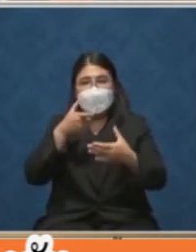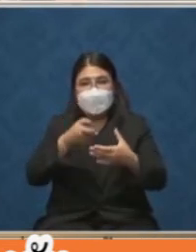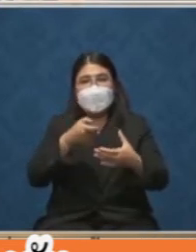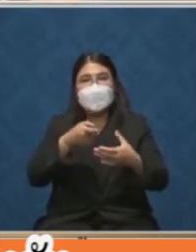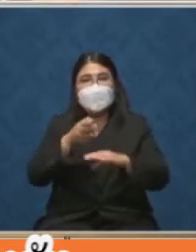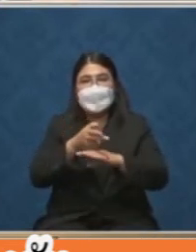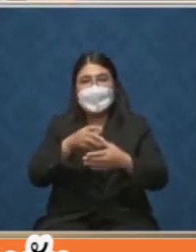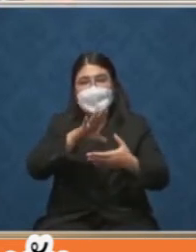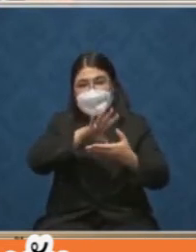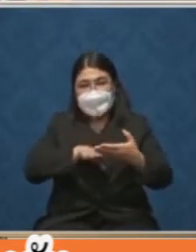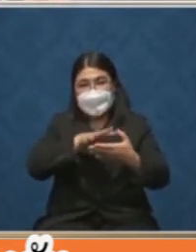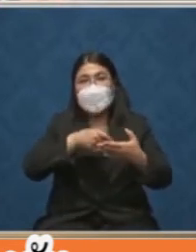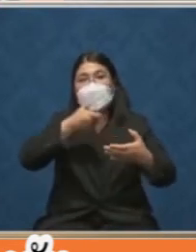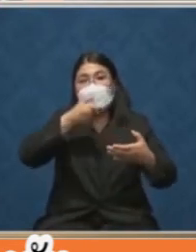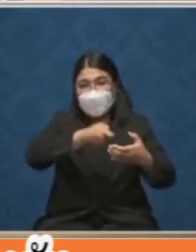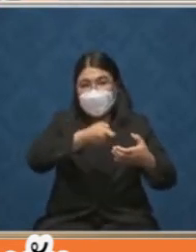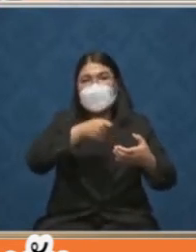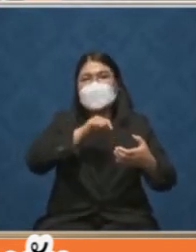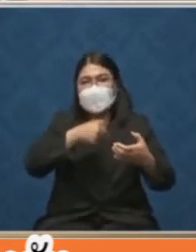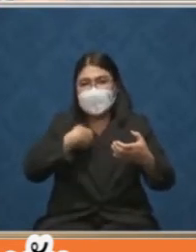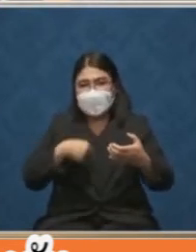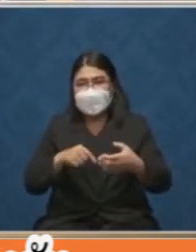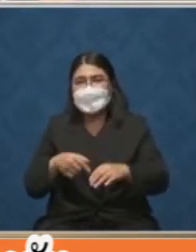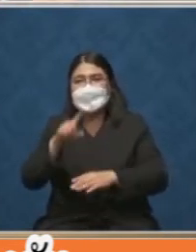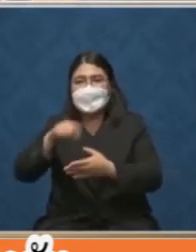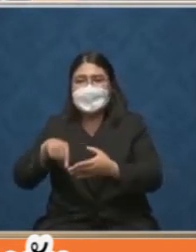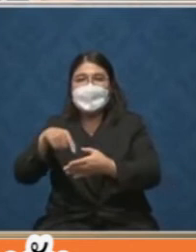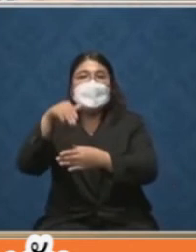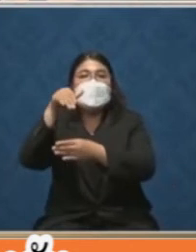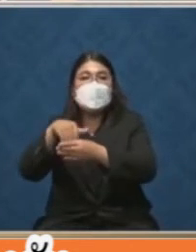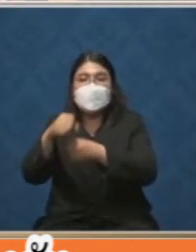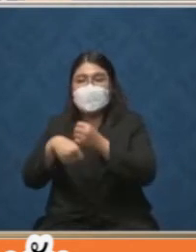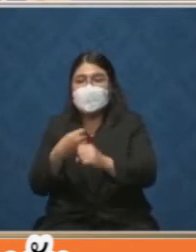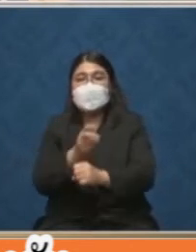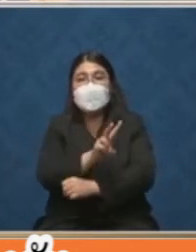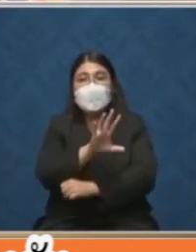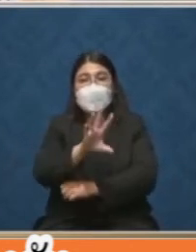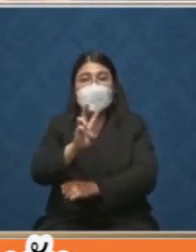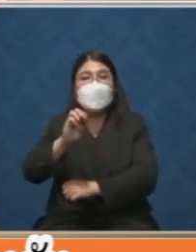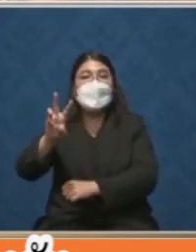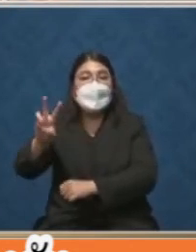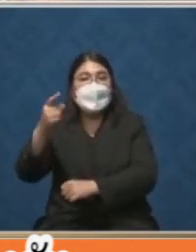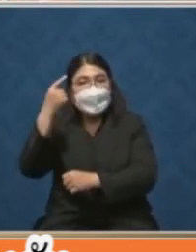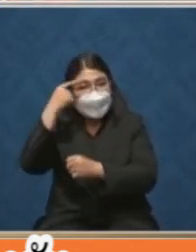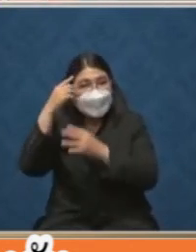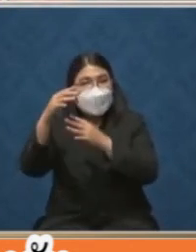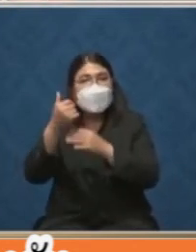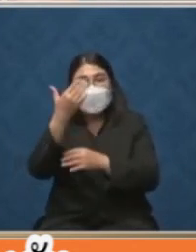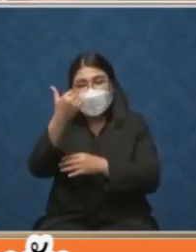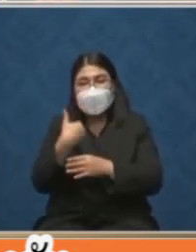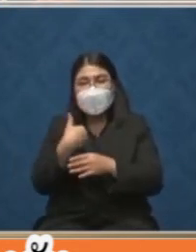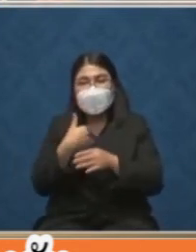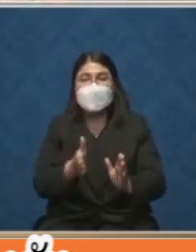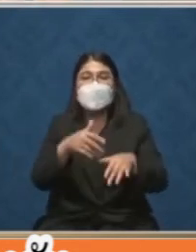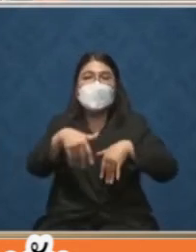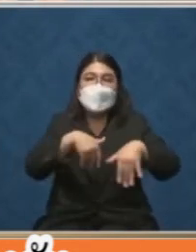ชื่อroeสลายหนาต่ไปเลยนะครัใช้เวลาลลชออนallynแประมาณ 1 availability เท่านั้ครัผ่าน QR codeรนี้เราก็จะได้เดินหนาเข้า